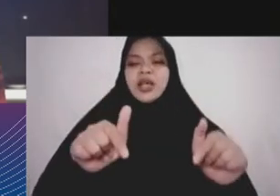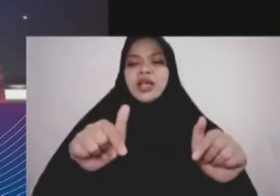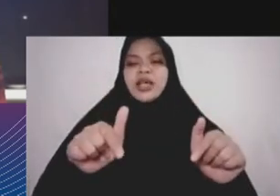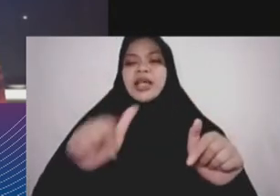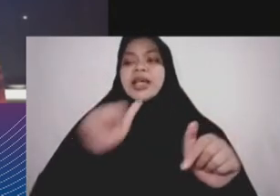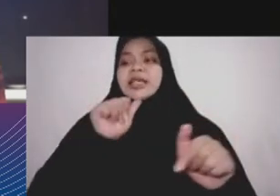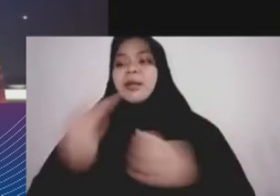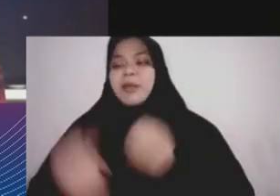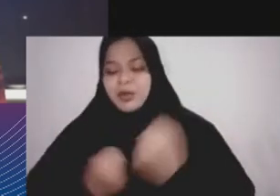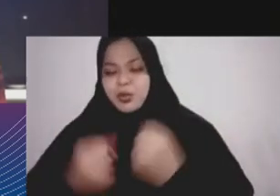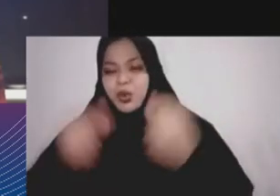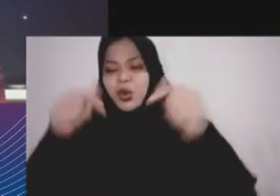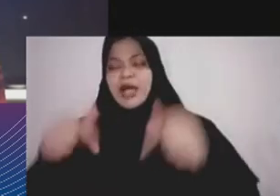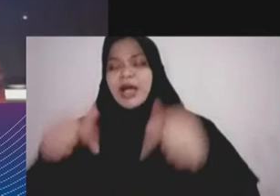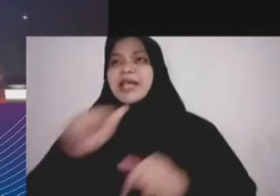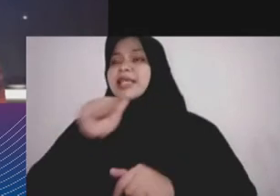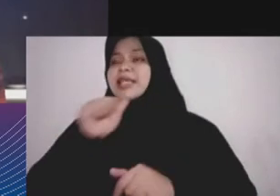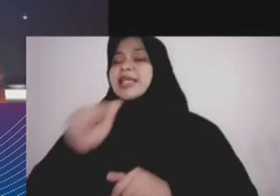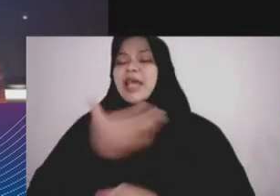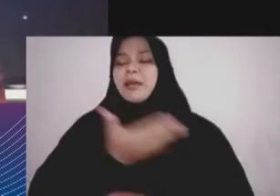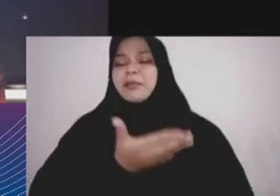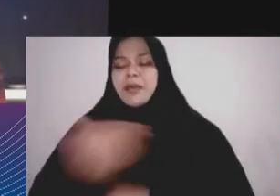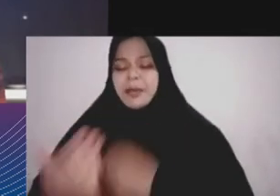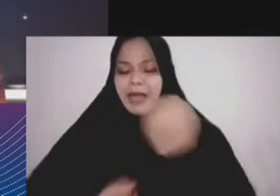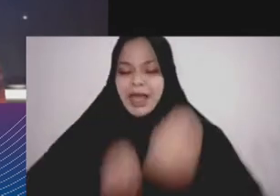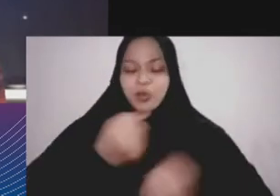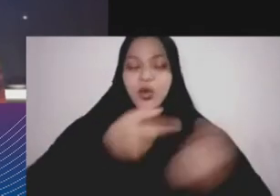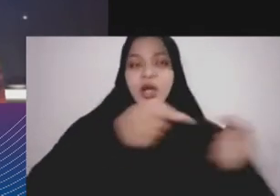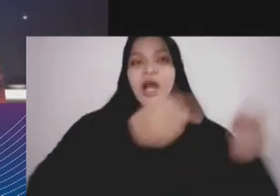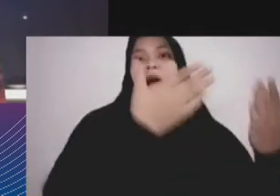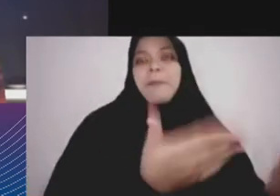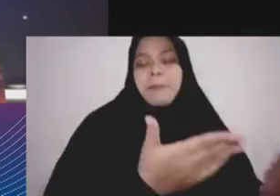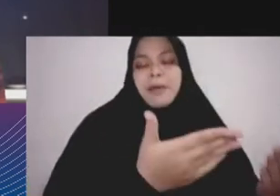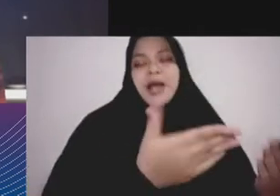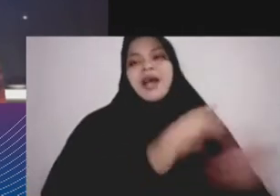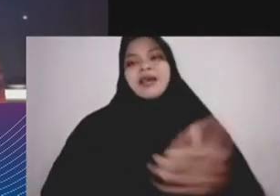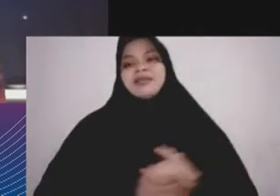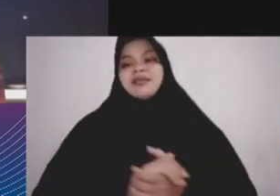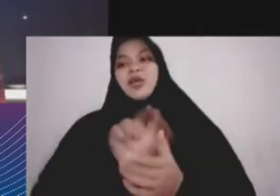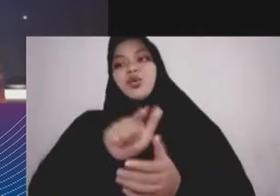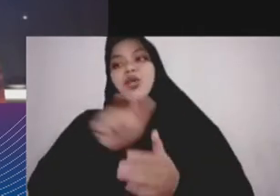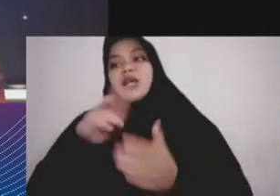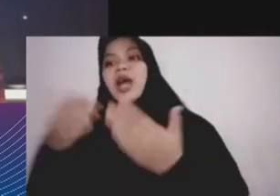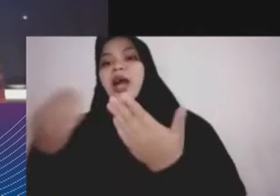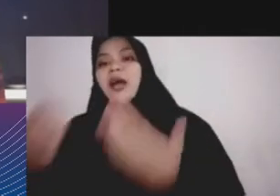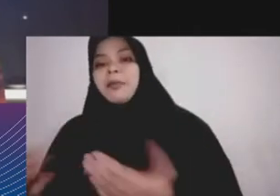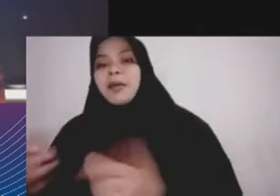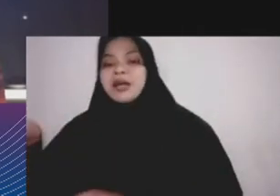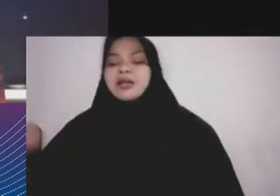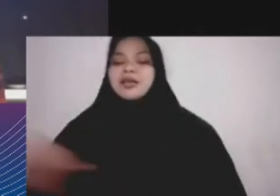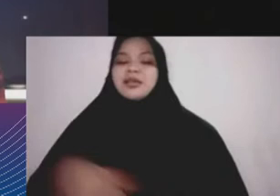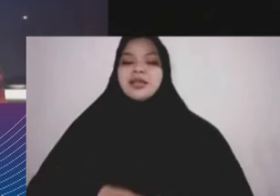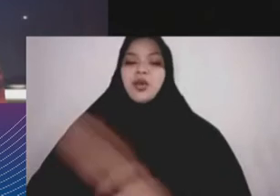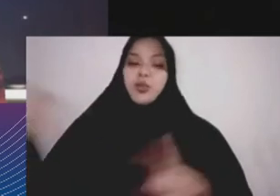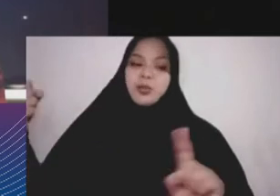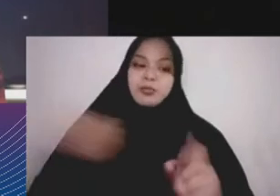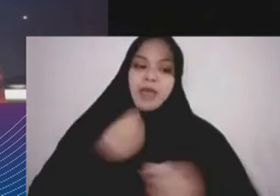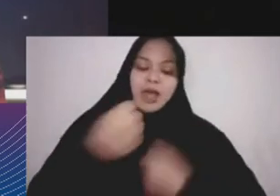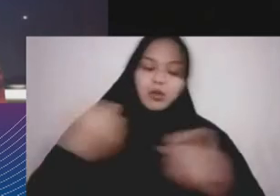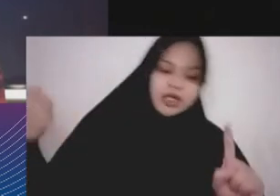that, barang siapa melakukan apa, kena ganjaran apa, jadi lakukan kekerasan